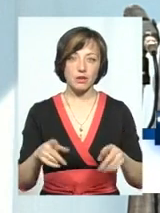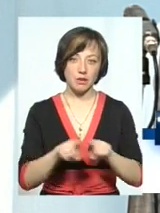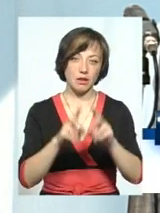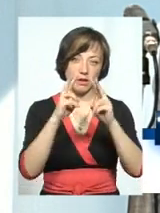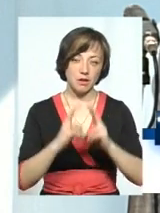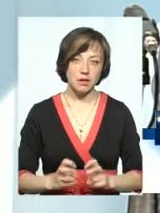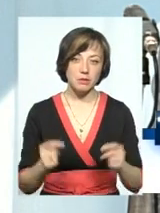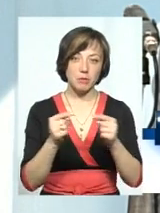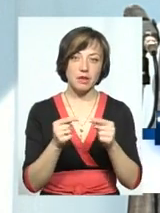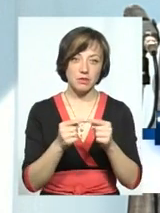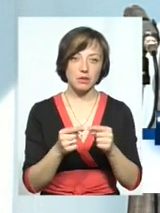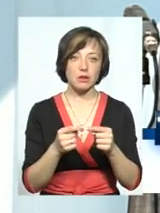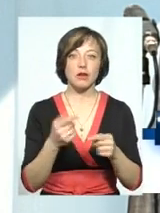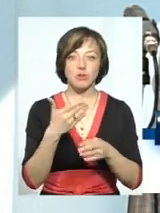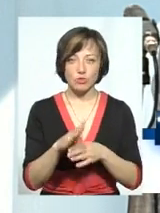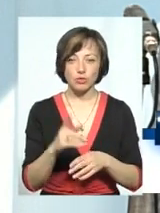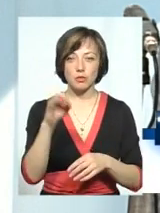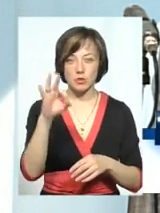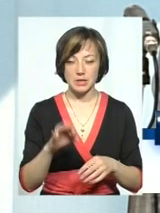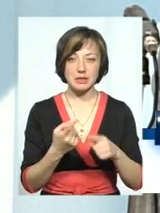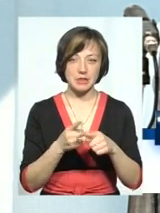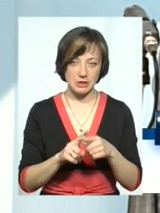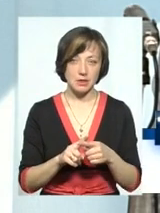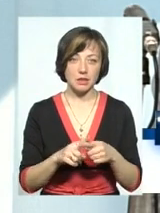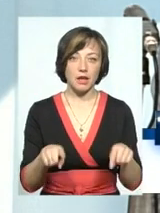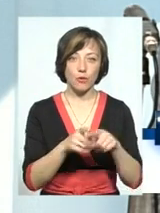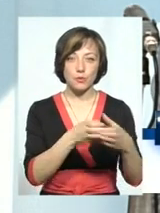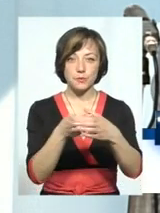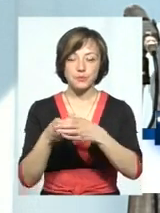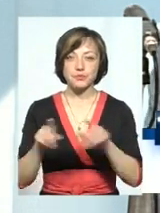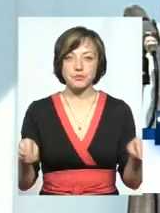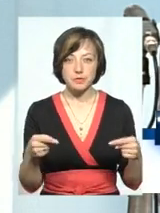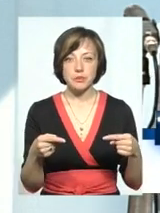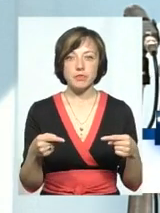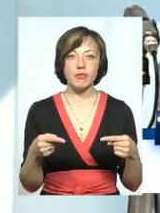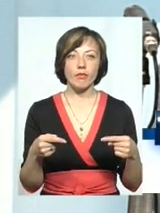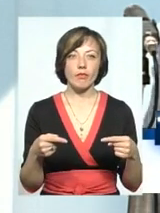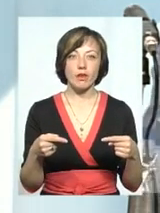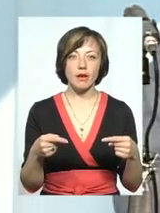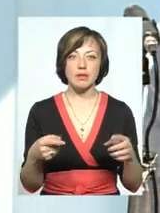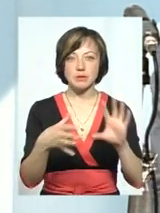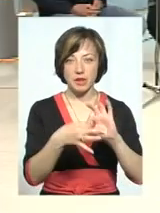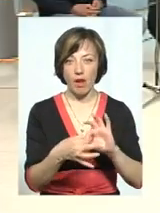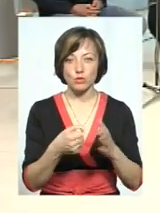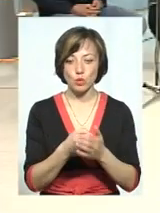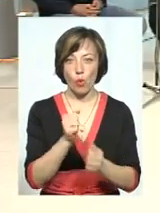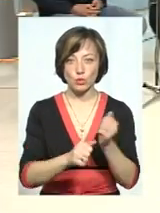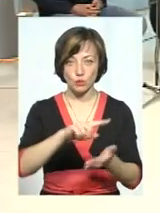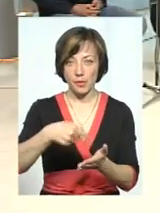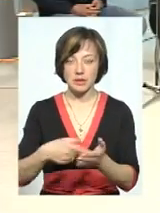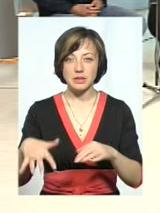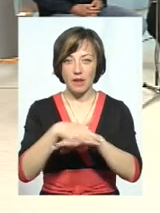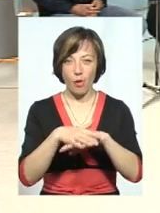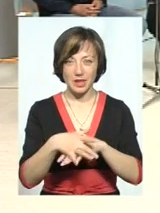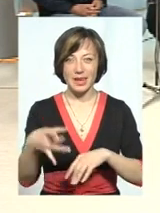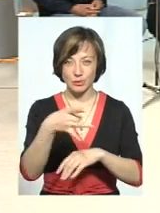там, з певною долею достовірності можна стверджувати, що це, в принципі, такі групи були створені там з прив'язкою до кожного там було багато центру. Цих народних